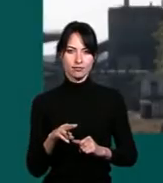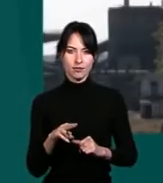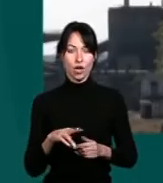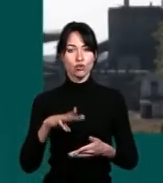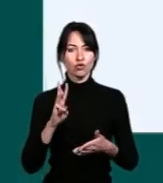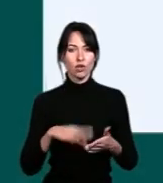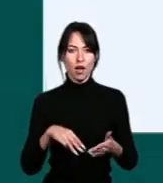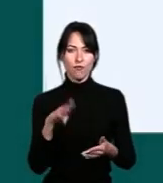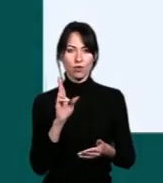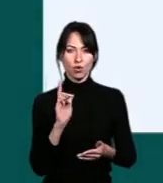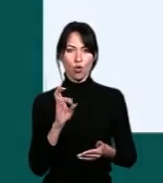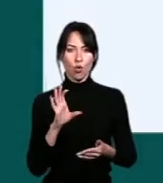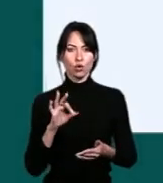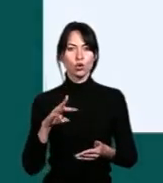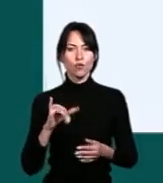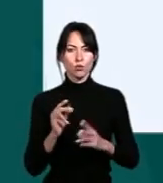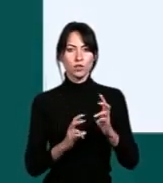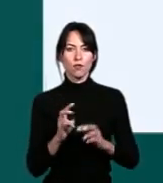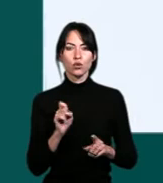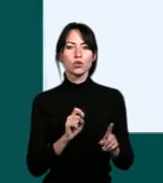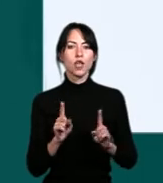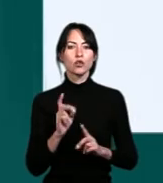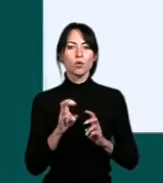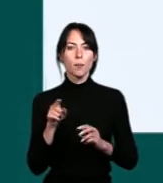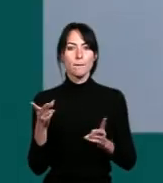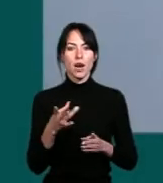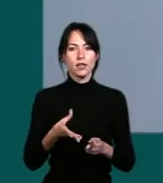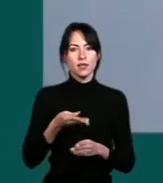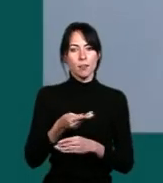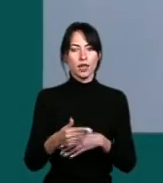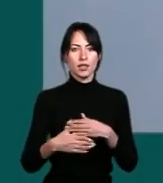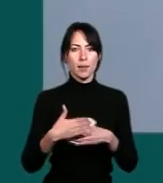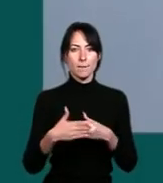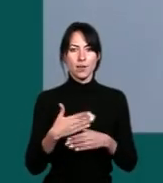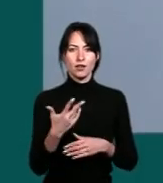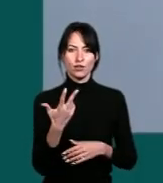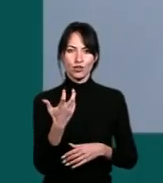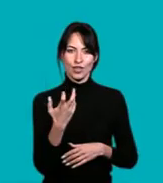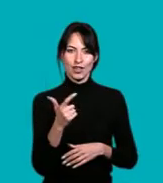Штраф коксовому заводу, за що підприємство має заплатити майже 300 гривень.